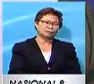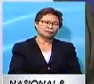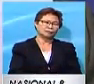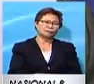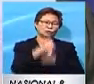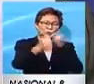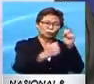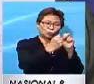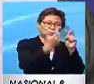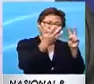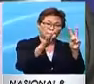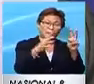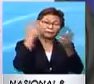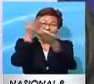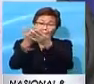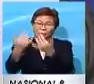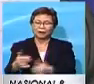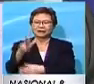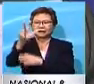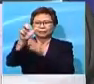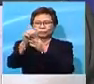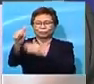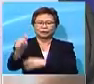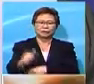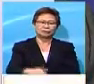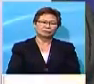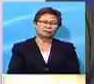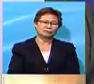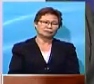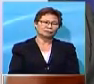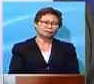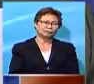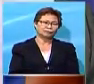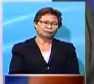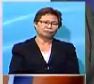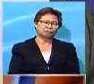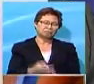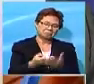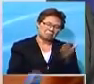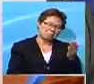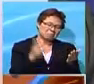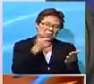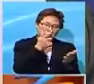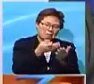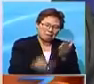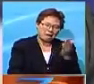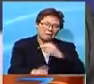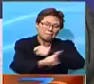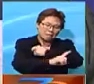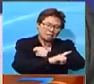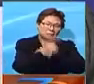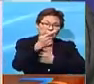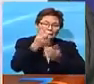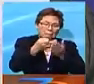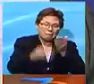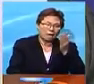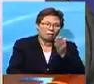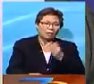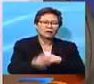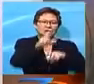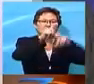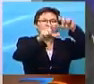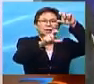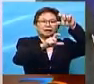Daripada 2015 hingga sekarang, RM30. Gagal membayar kompaun ini,